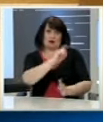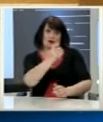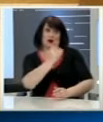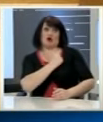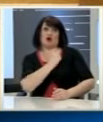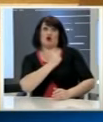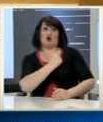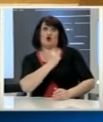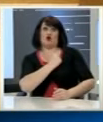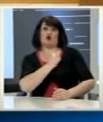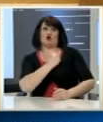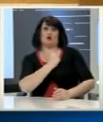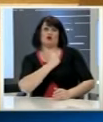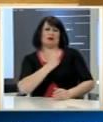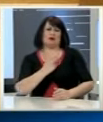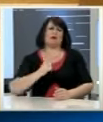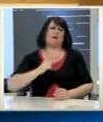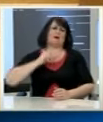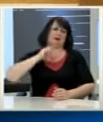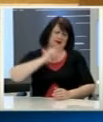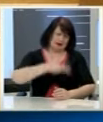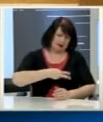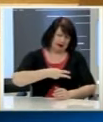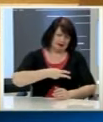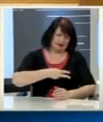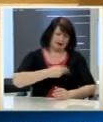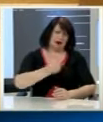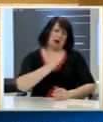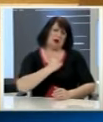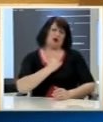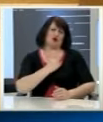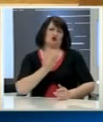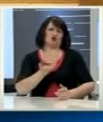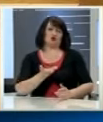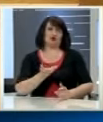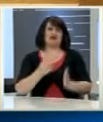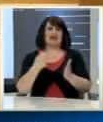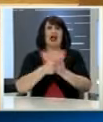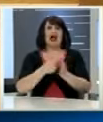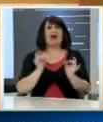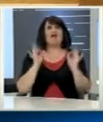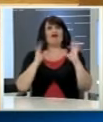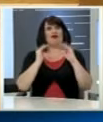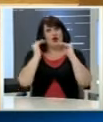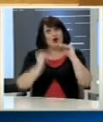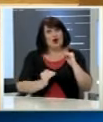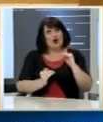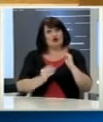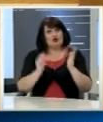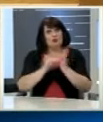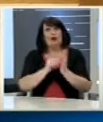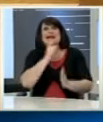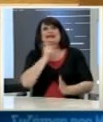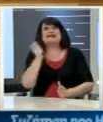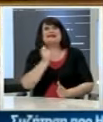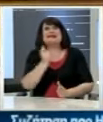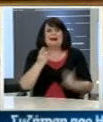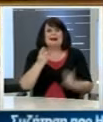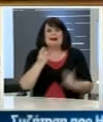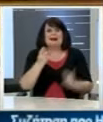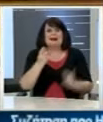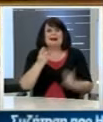ρητορικά φαντάζομαι κύριε τσίπρα μείωση αφορολόγητων